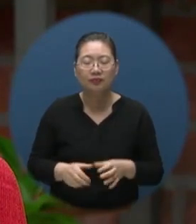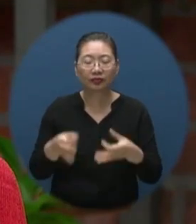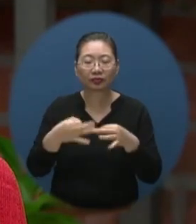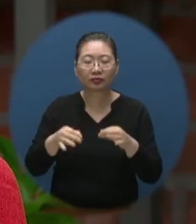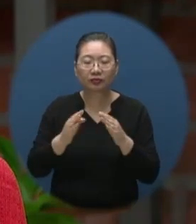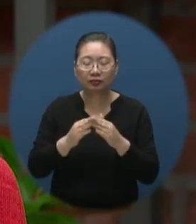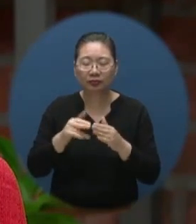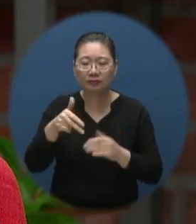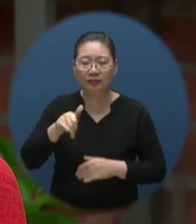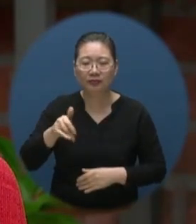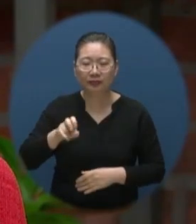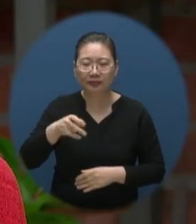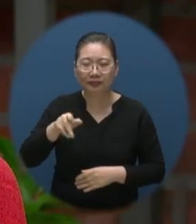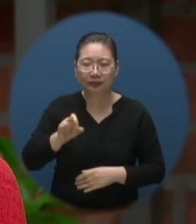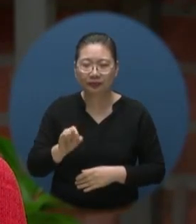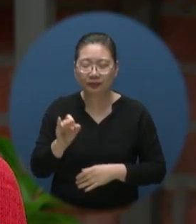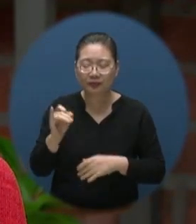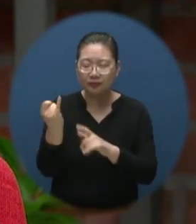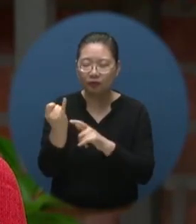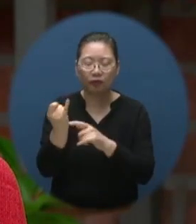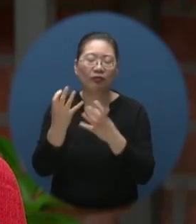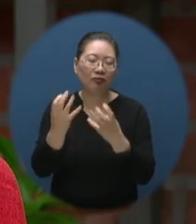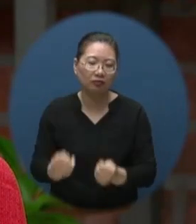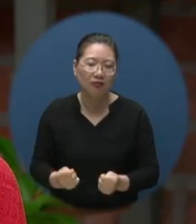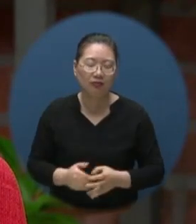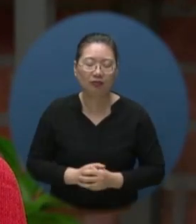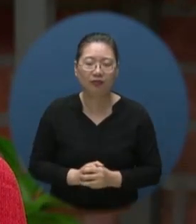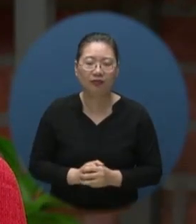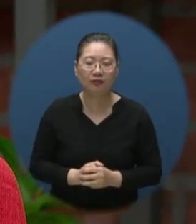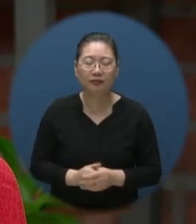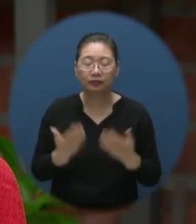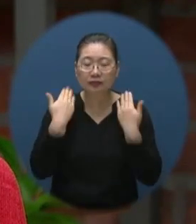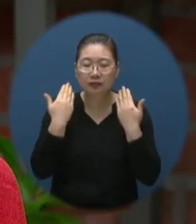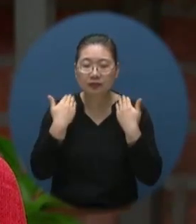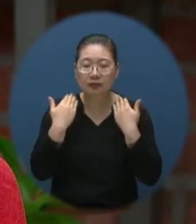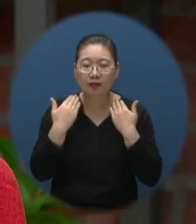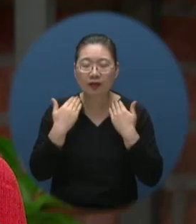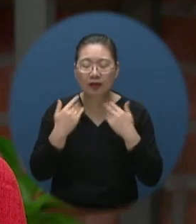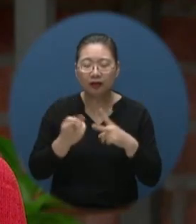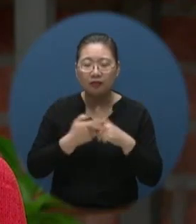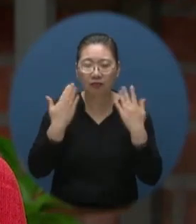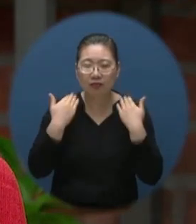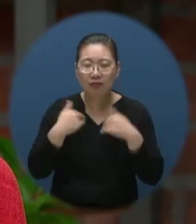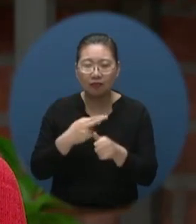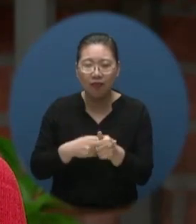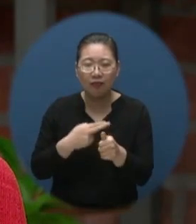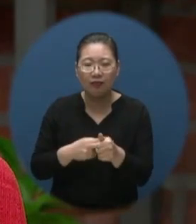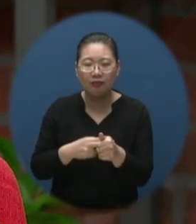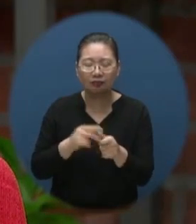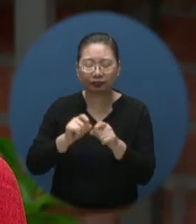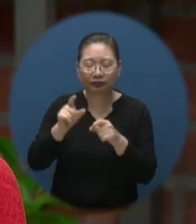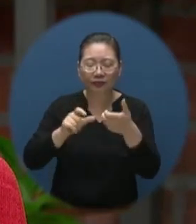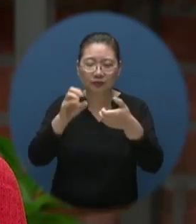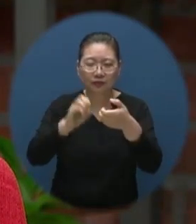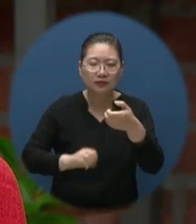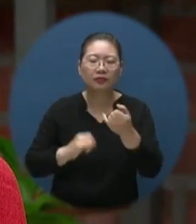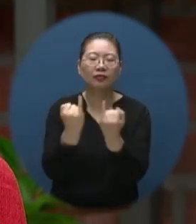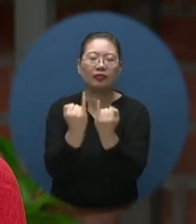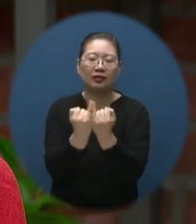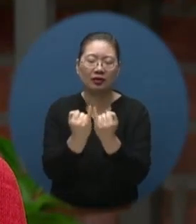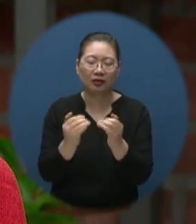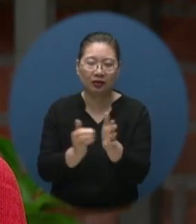은행 지점장이 여자분들이 많았고요. 학교, 초등학교 선생님은 거의 90%가